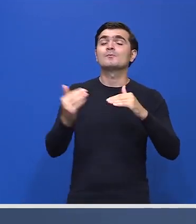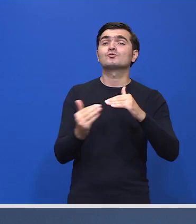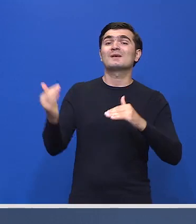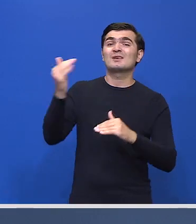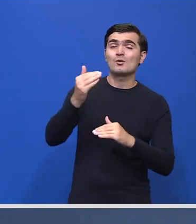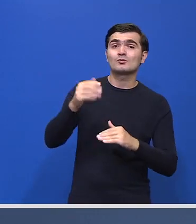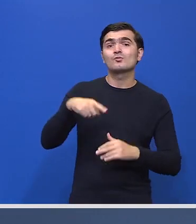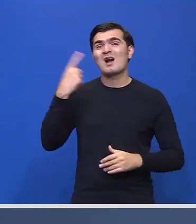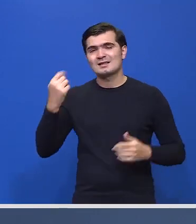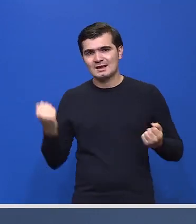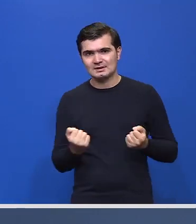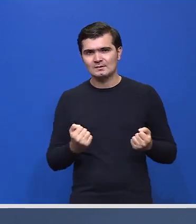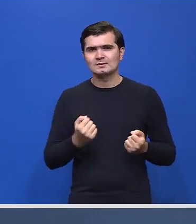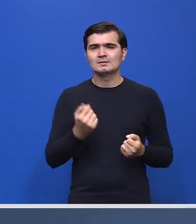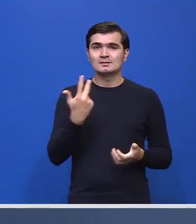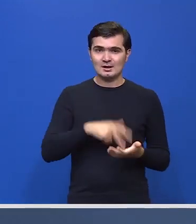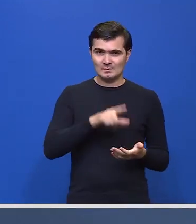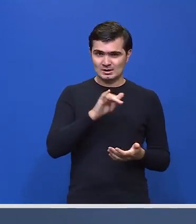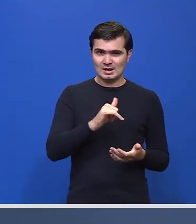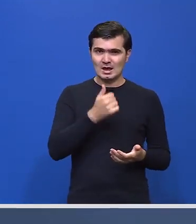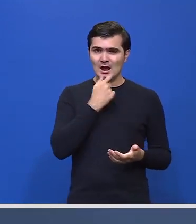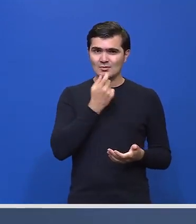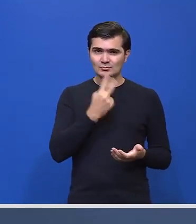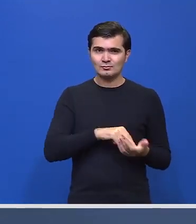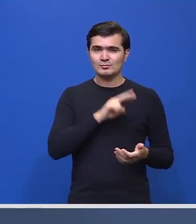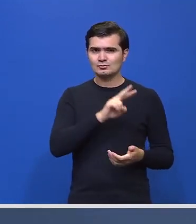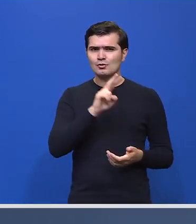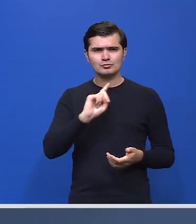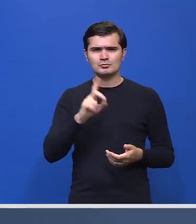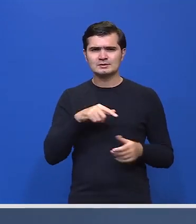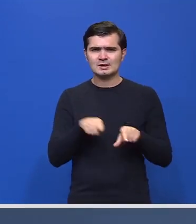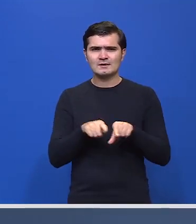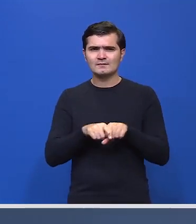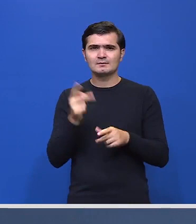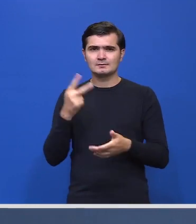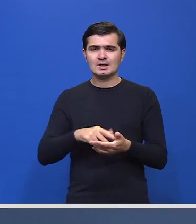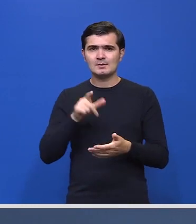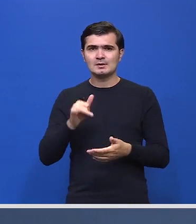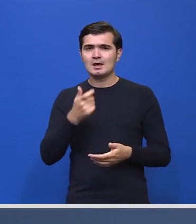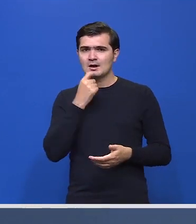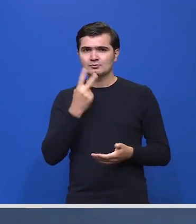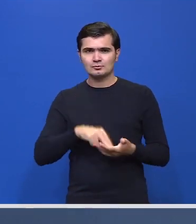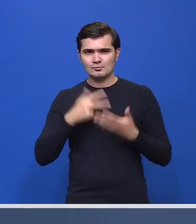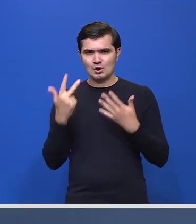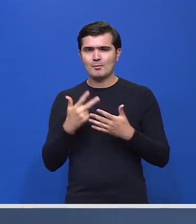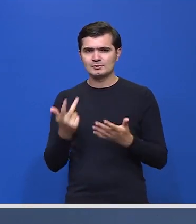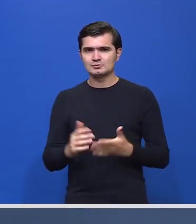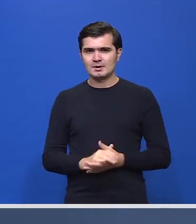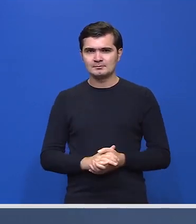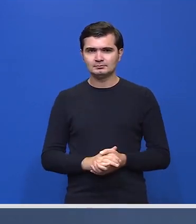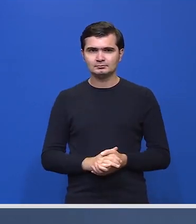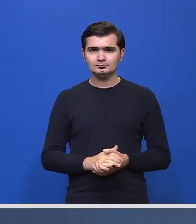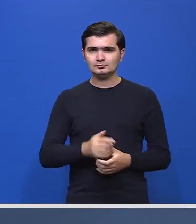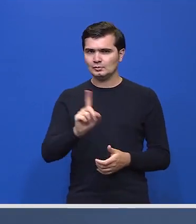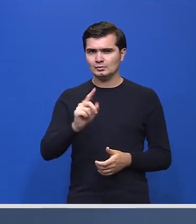activități, dar 3.000 de lei în 2022 nu sunt egale cu 3.000 de lei în 2018. Și să nu uităm un